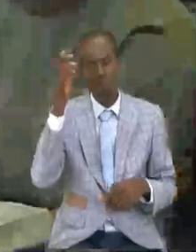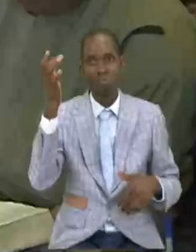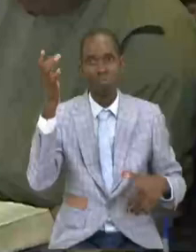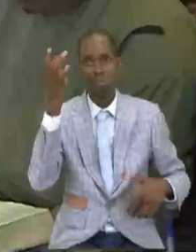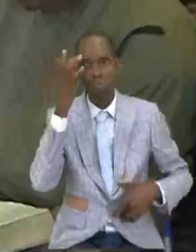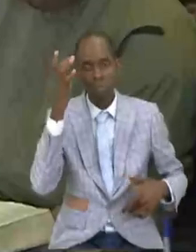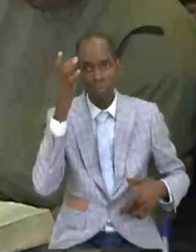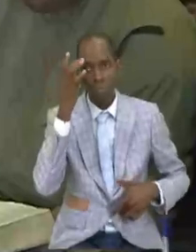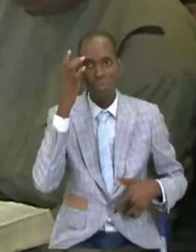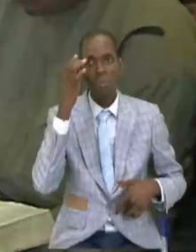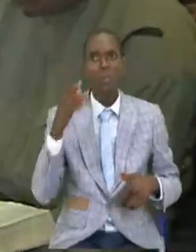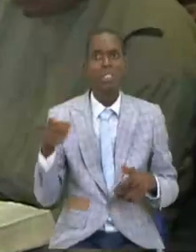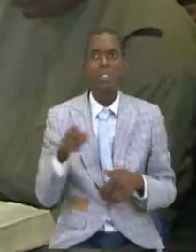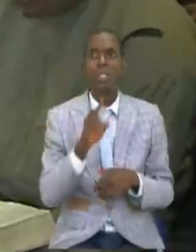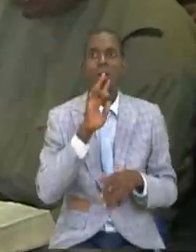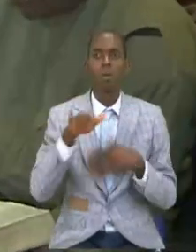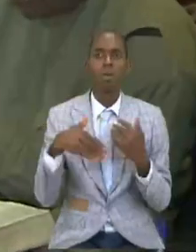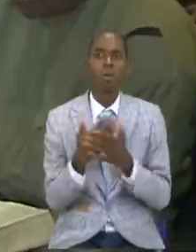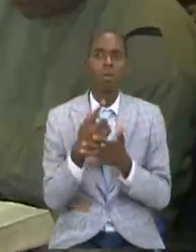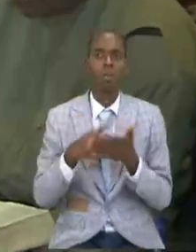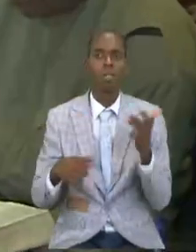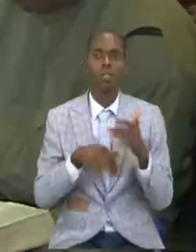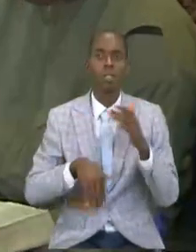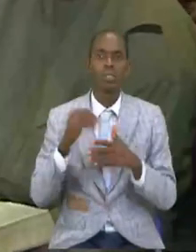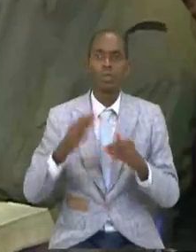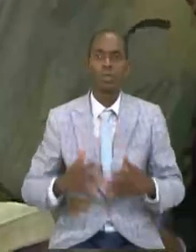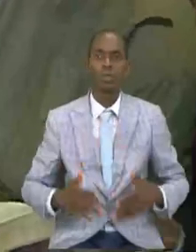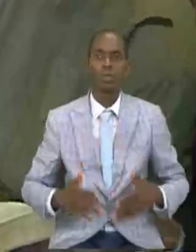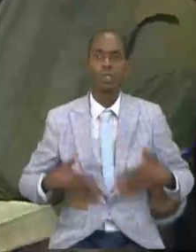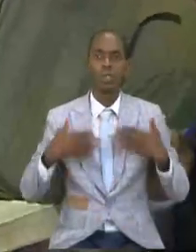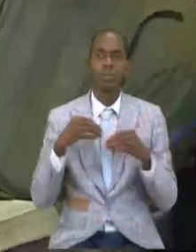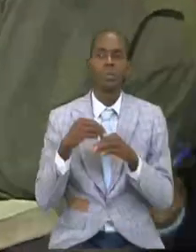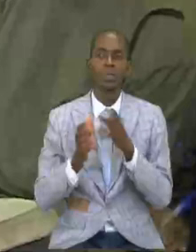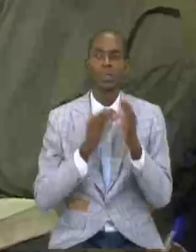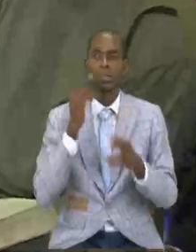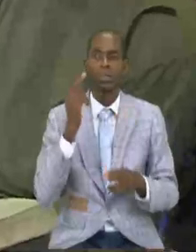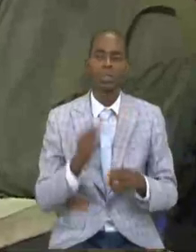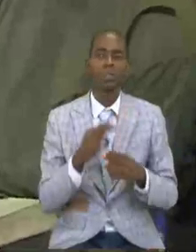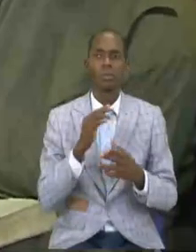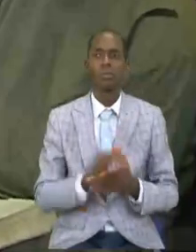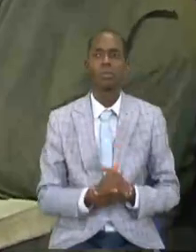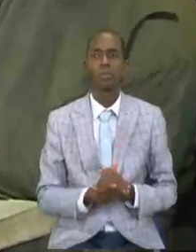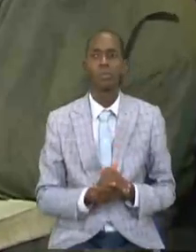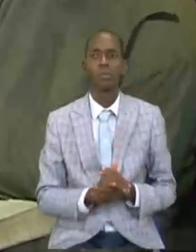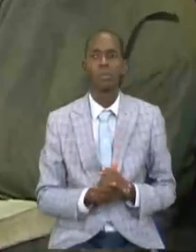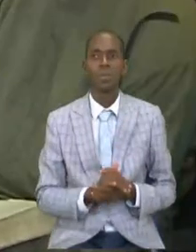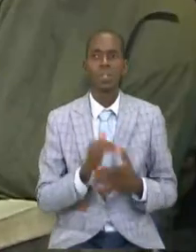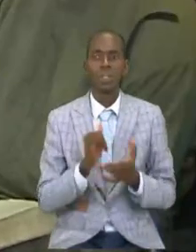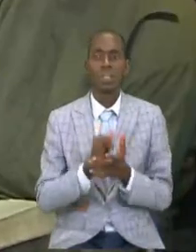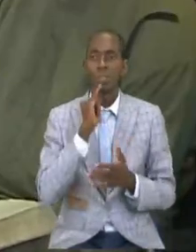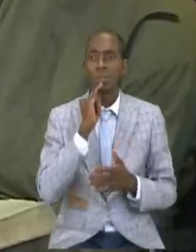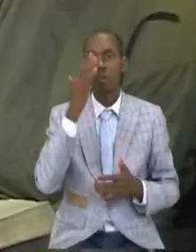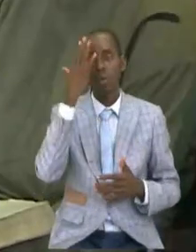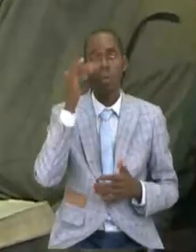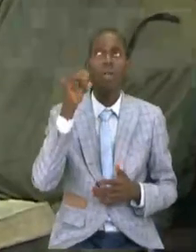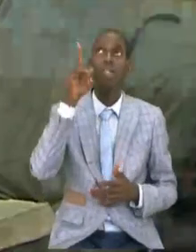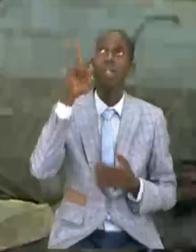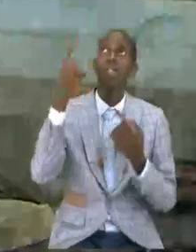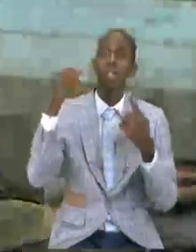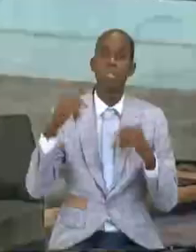maladies, les démons, tout est annulé de ta vie au nom de Jésus-Christ. C'est pourquoi Jésus est